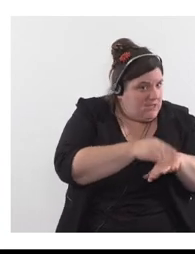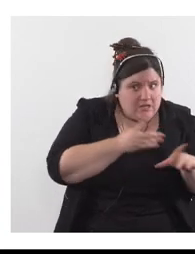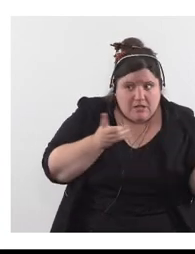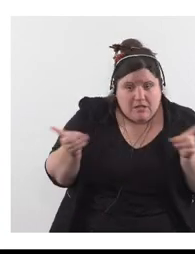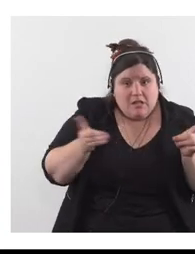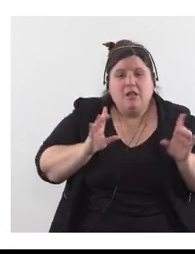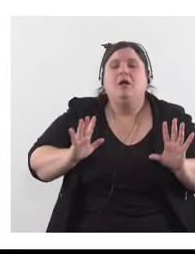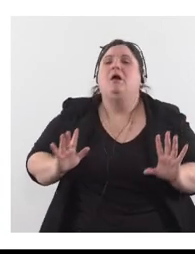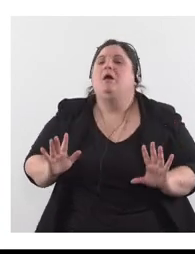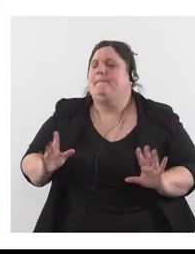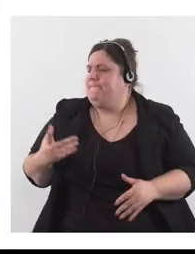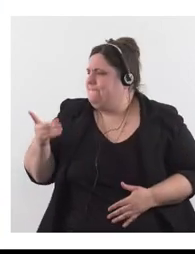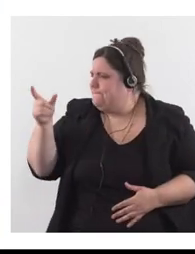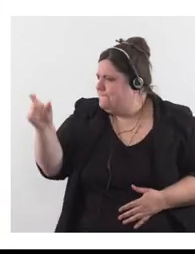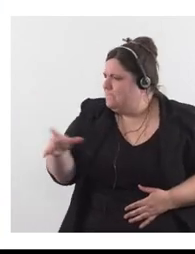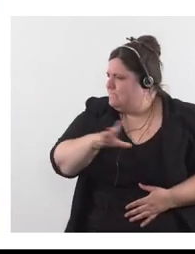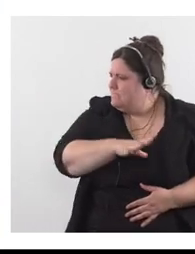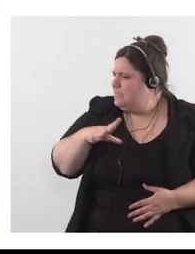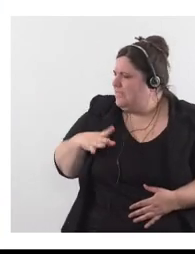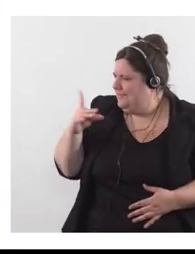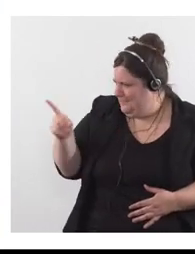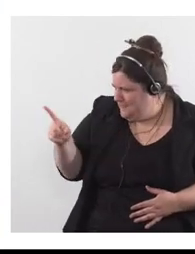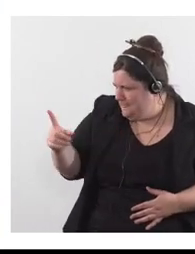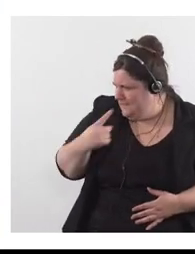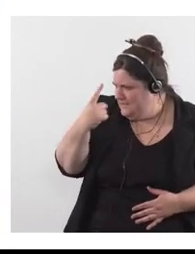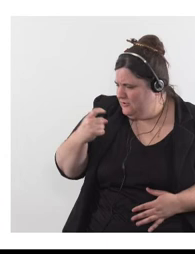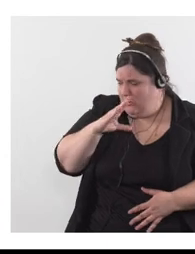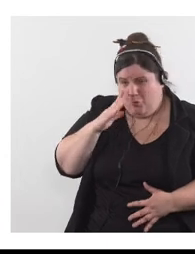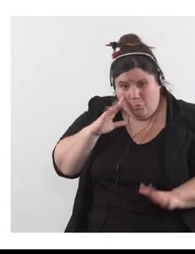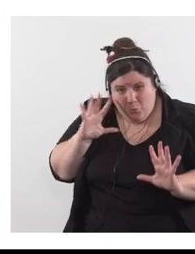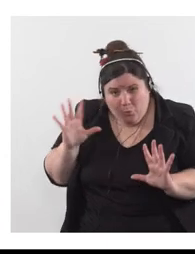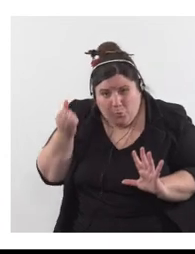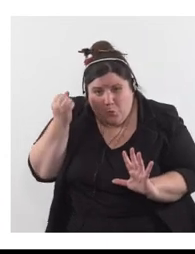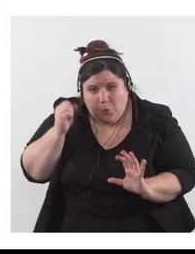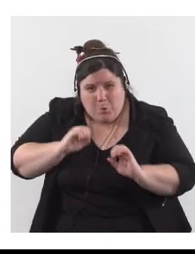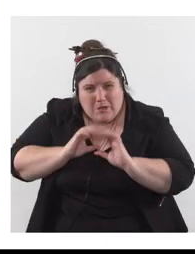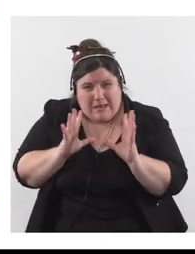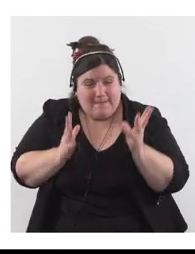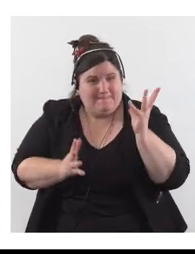Je veux répondre à la question de cette dame. Je veux être sûre d'avoir bien compris la première question.